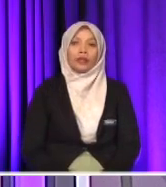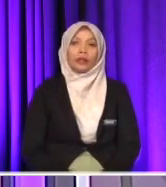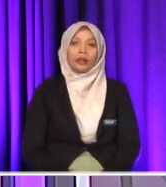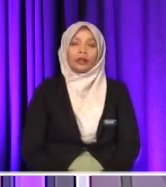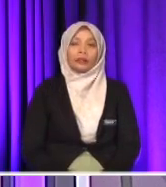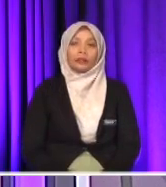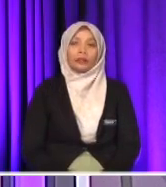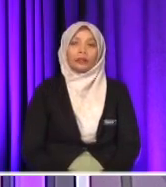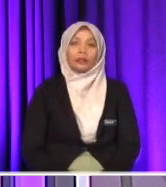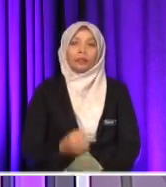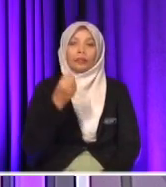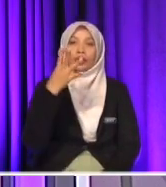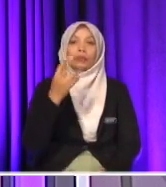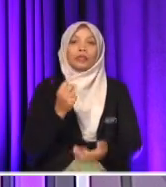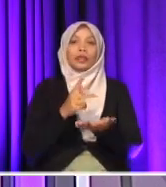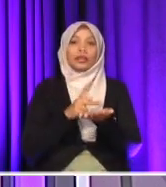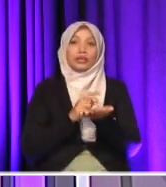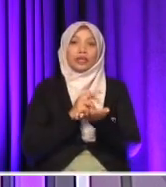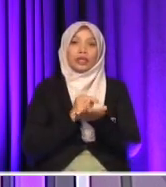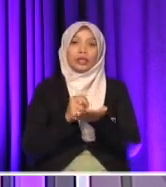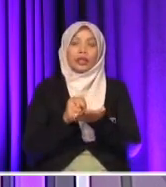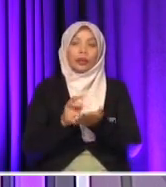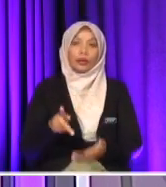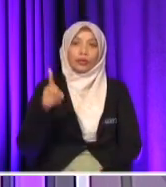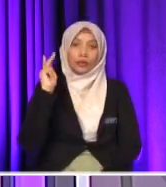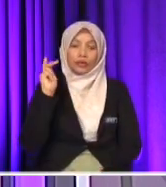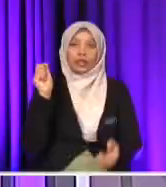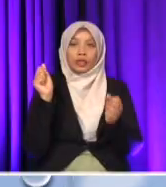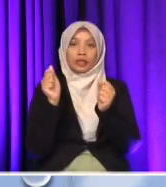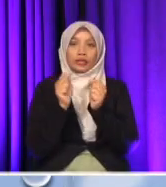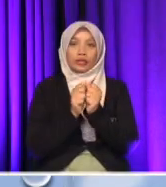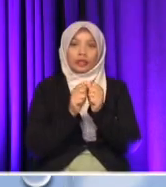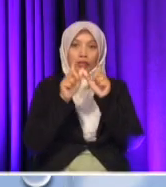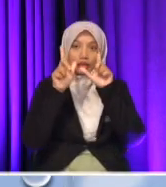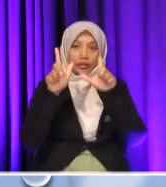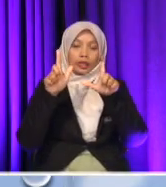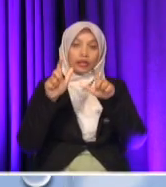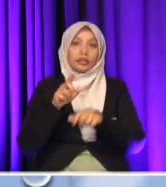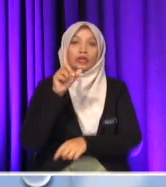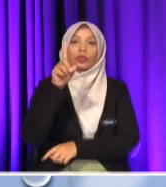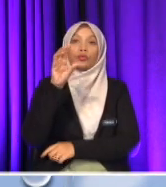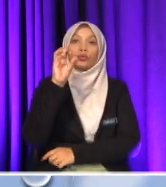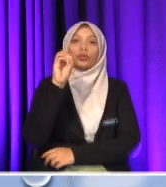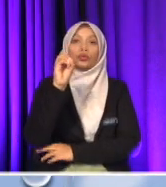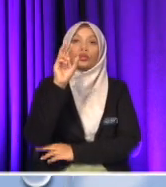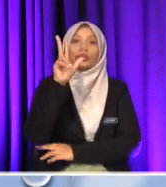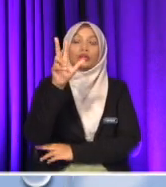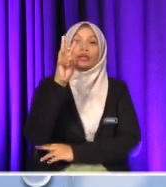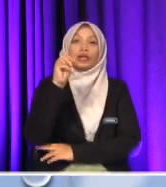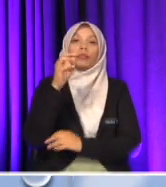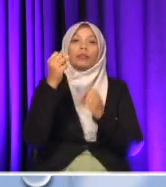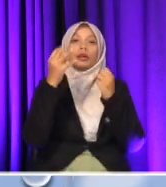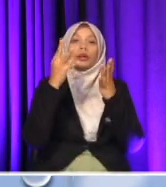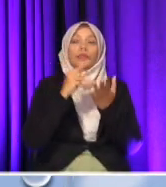okey, kita nak cari berapakah nilai pemuat yang dilabel dengan 103M ni, 103M ni. Okey, so berapa